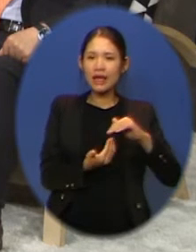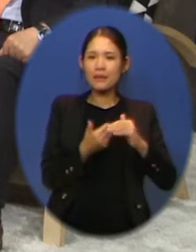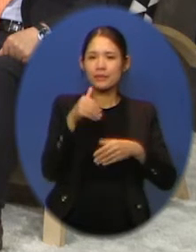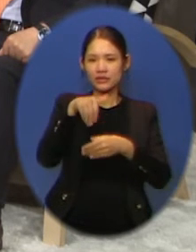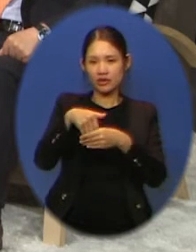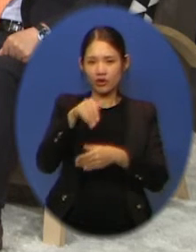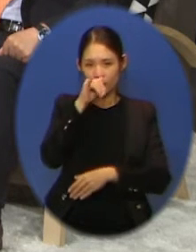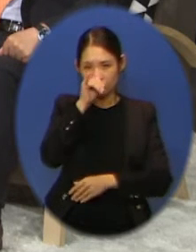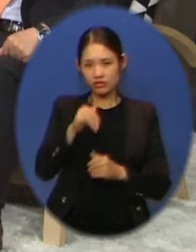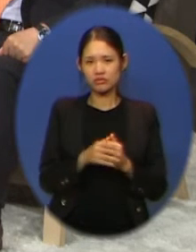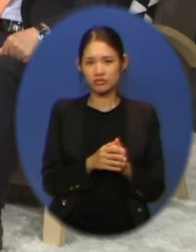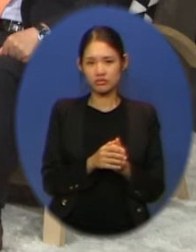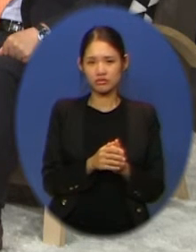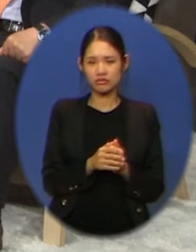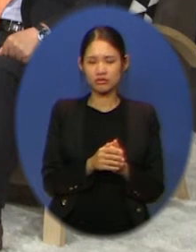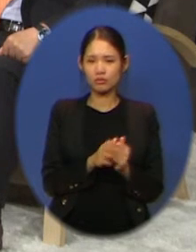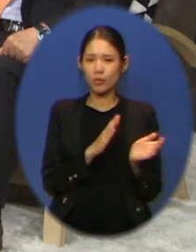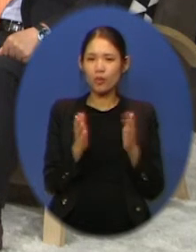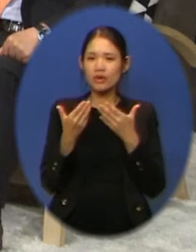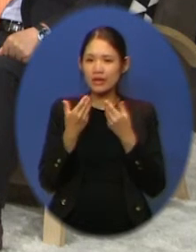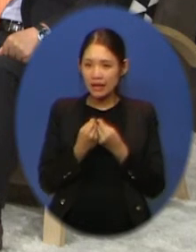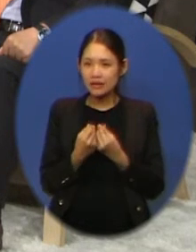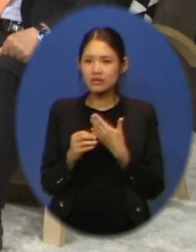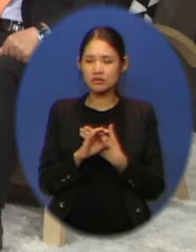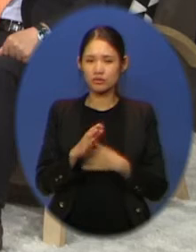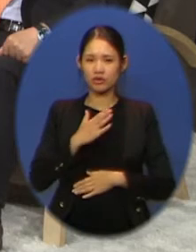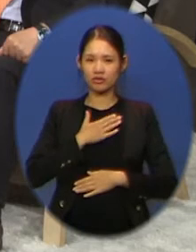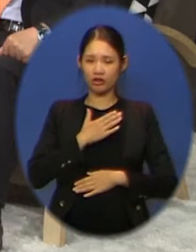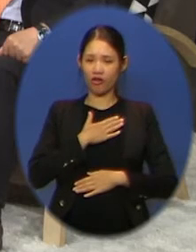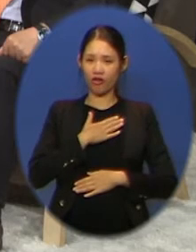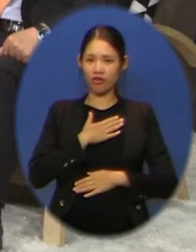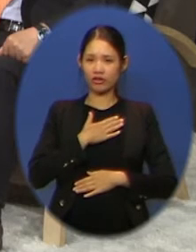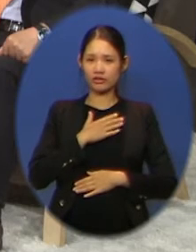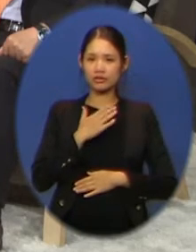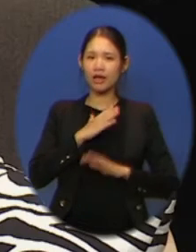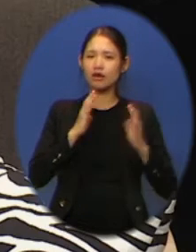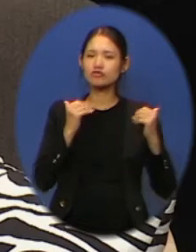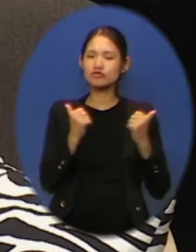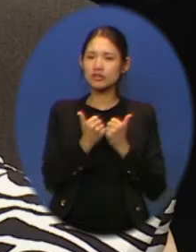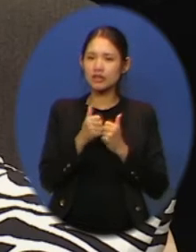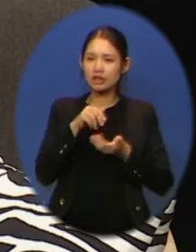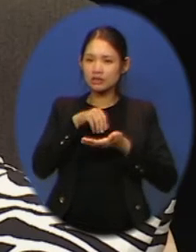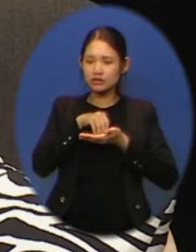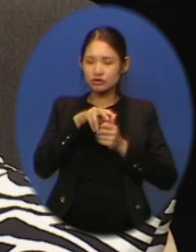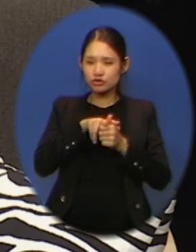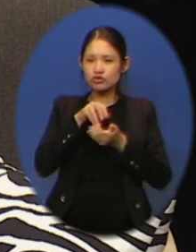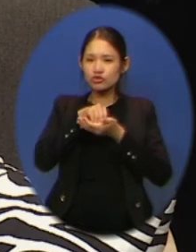않습니까? 예. 예를 들면 제 경우에 제가 국회에 출마했을 때